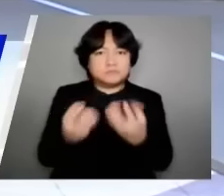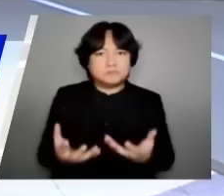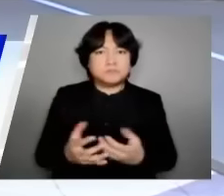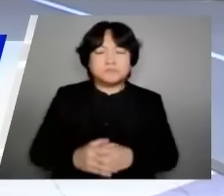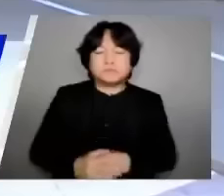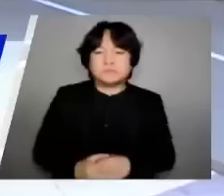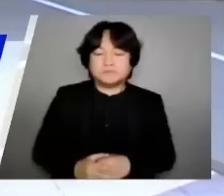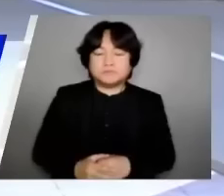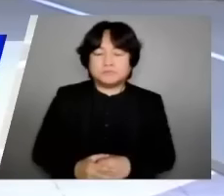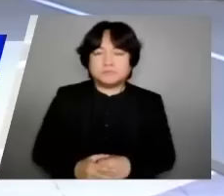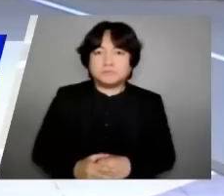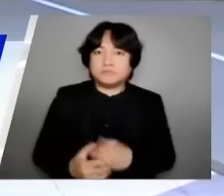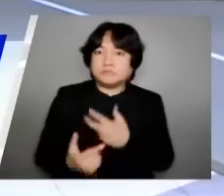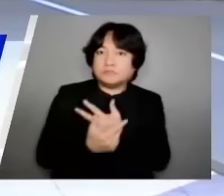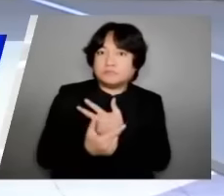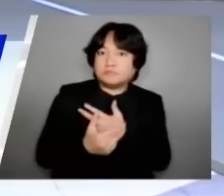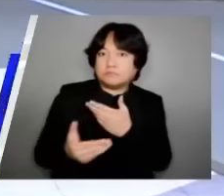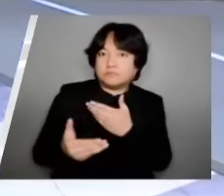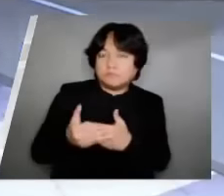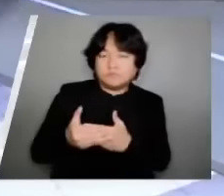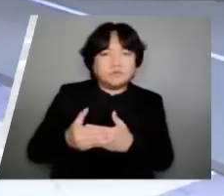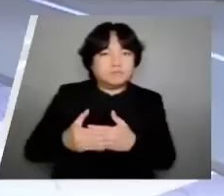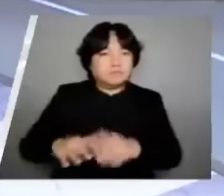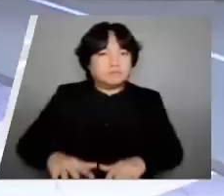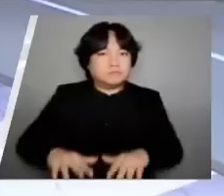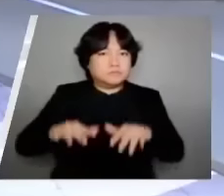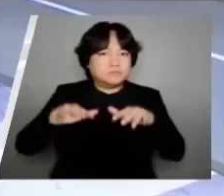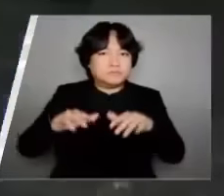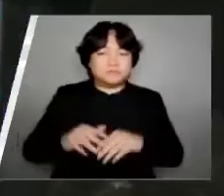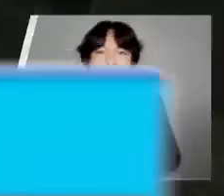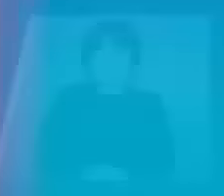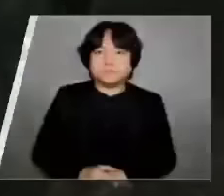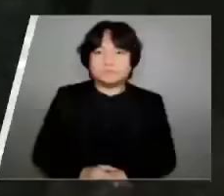de Bay. Saksi live si Nico Wahe. Nico?